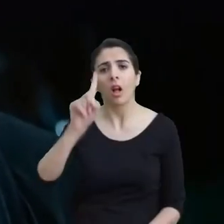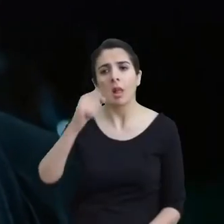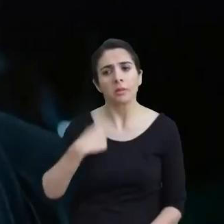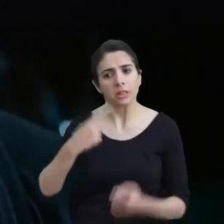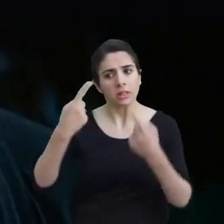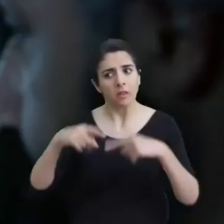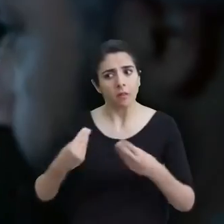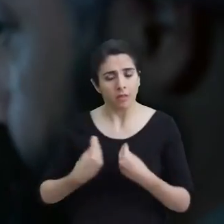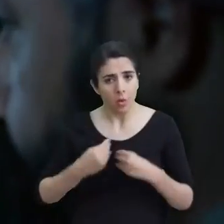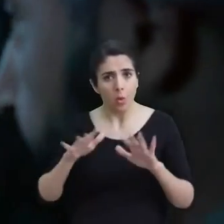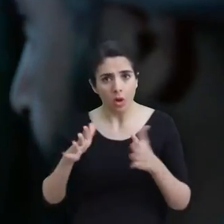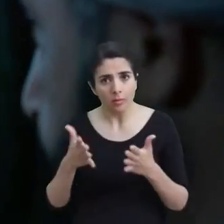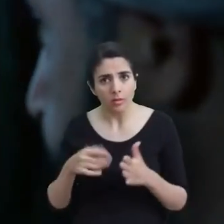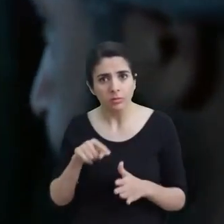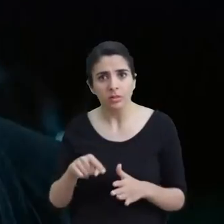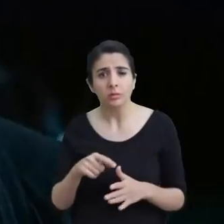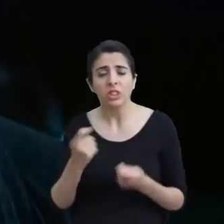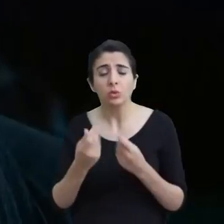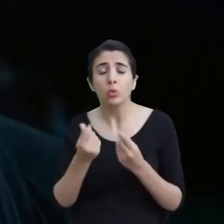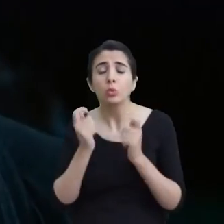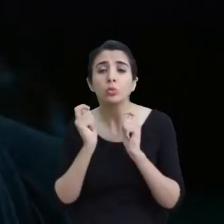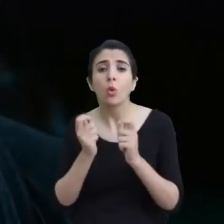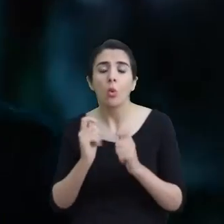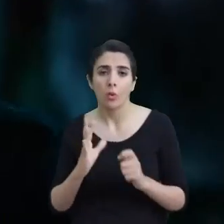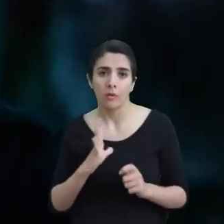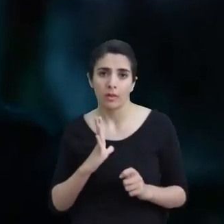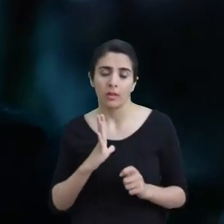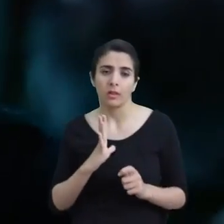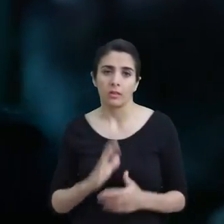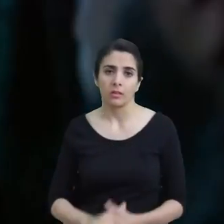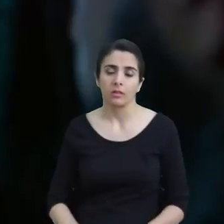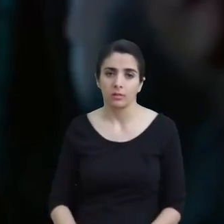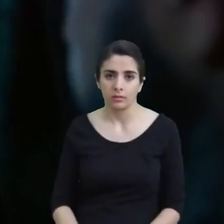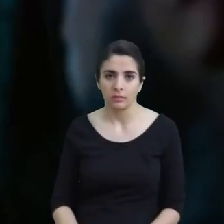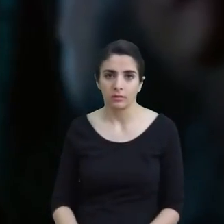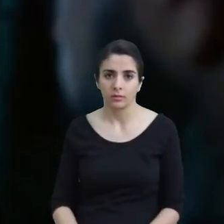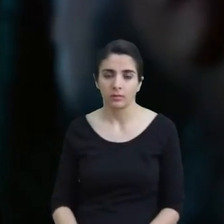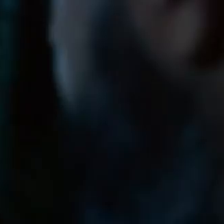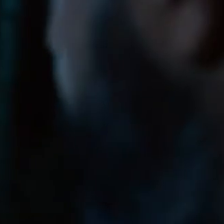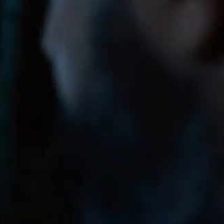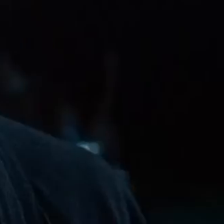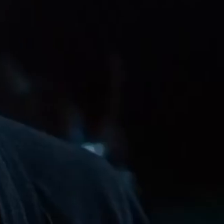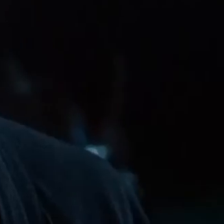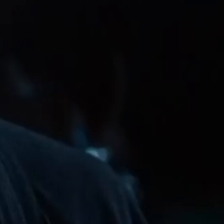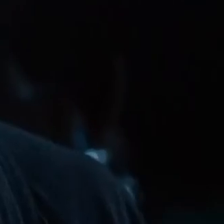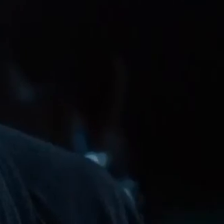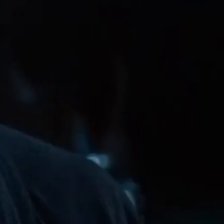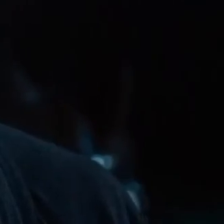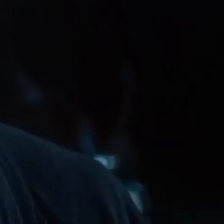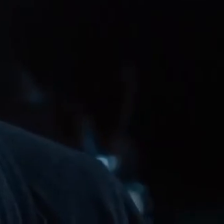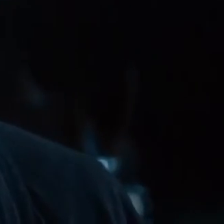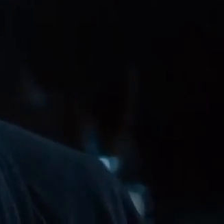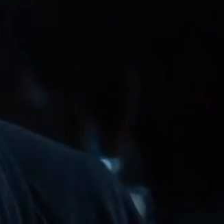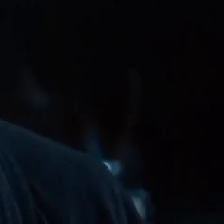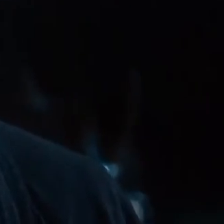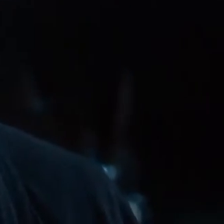Rabbim bizi imtihan ediyor Mustafa. Bu sefer işimiz çok zor. Kadı başını çevirip olumsuz anlamda hayıflanarak kafa salladı.